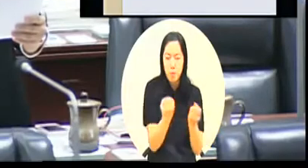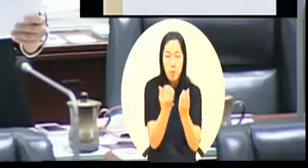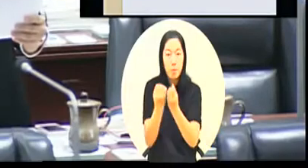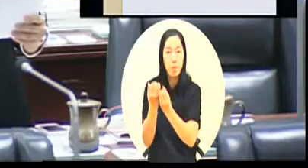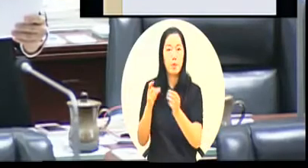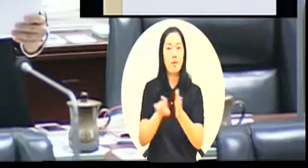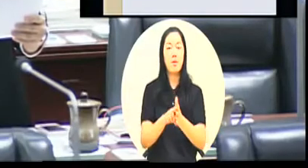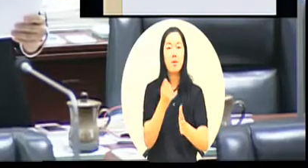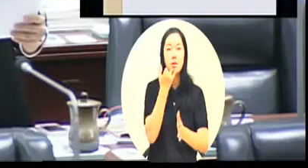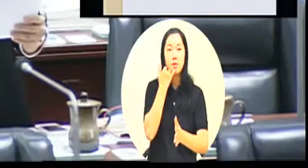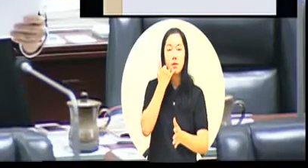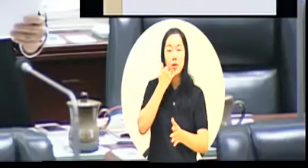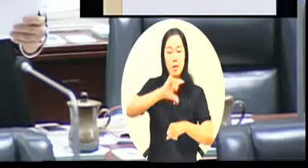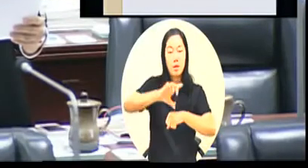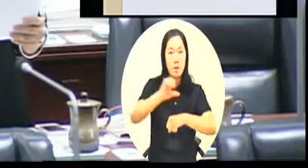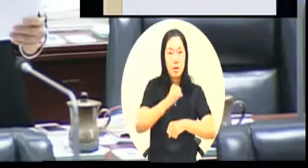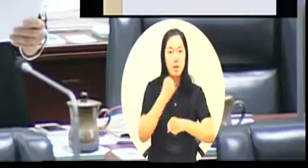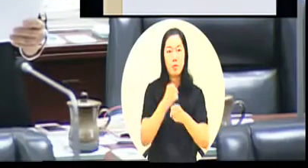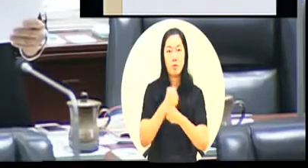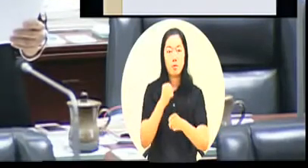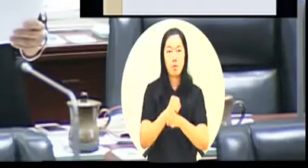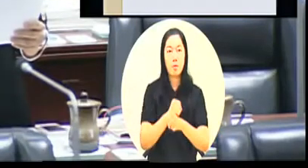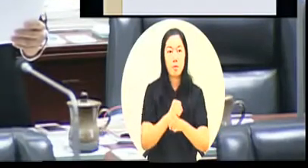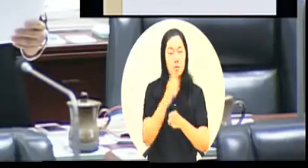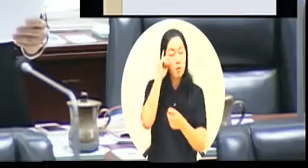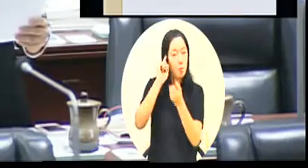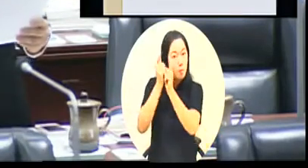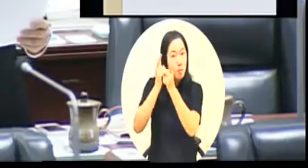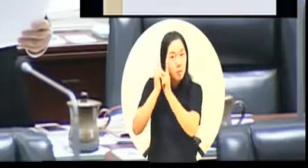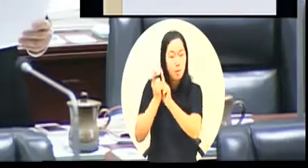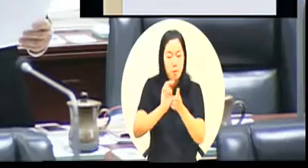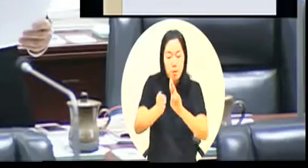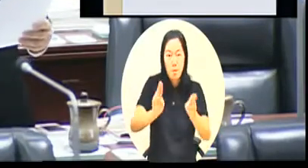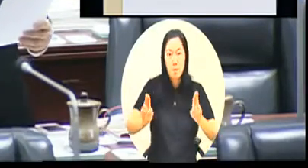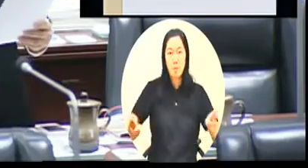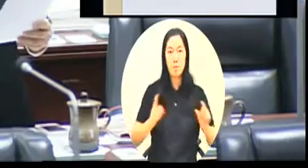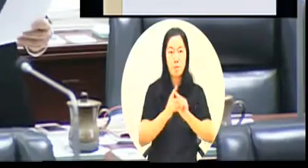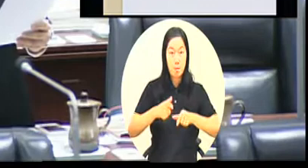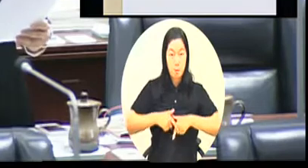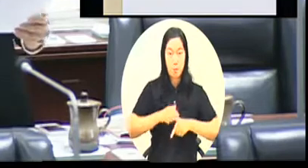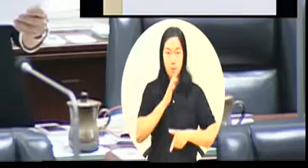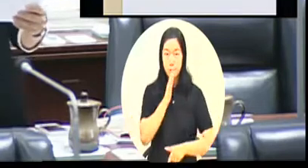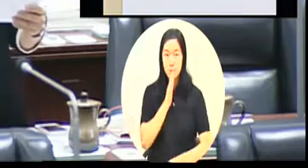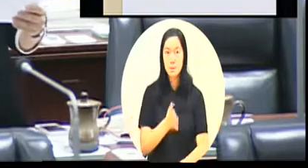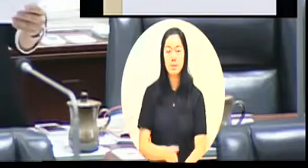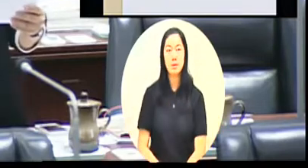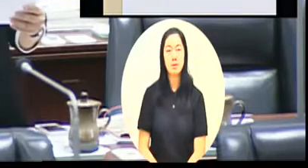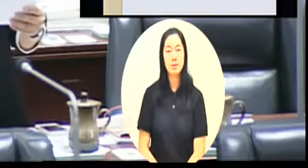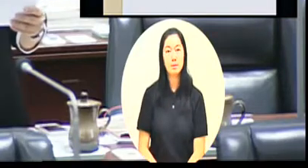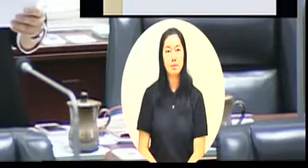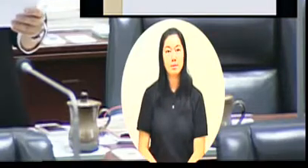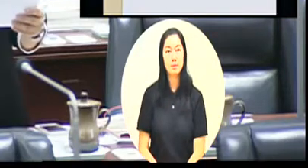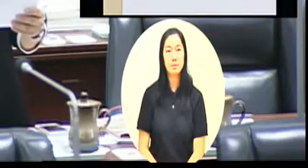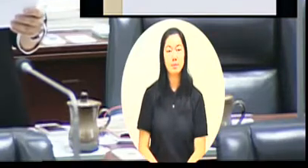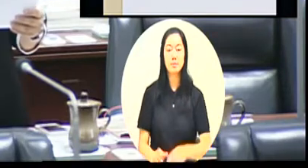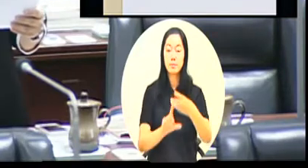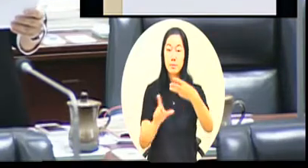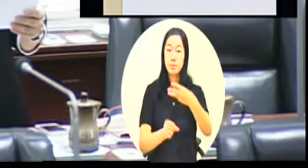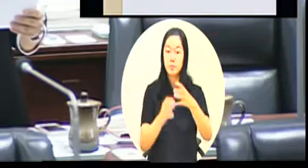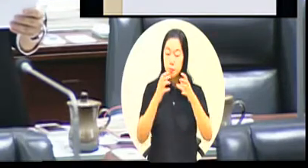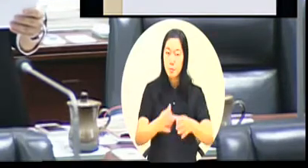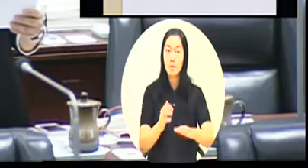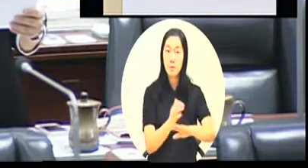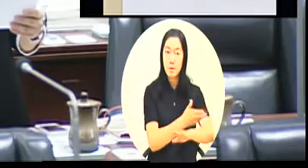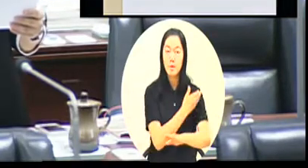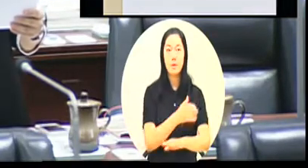也可以作为这个紧急灾害应变指挥中心，是这个目的吗？哈，局长哈。但是呢，三月成立以后，